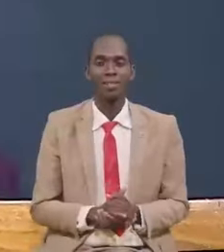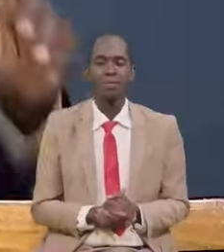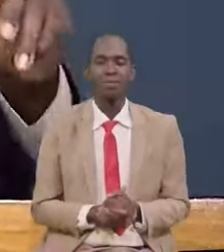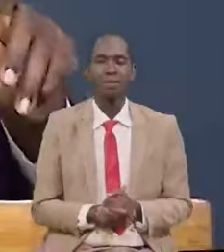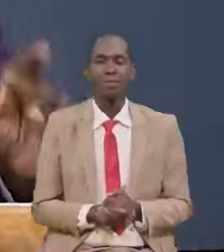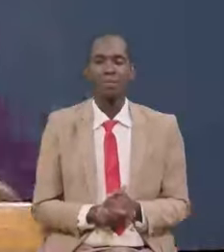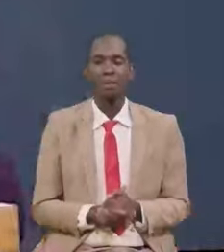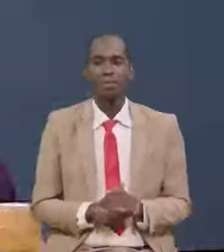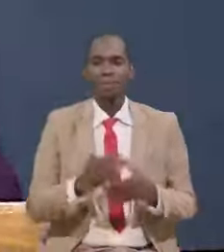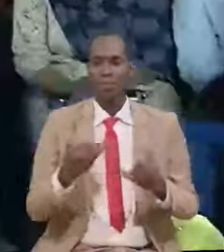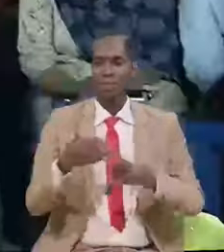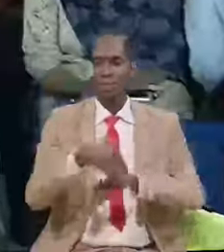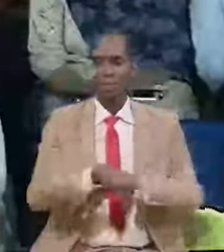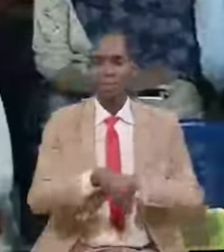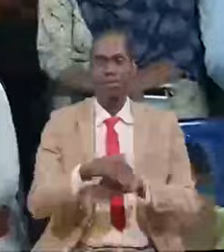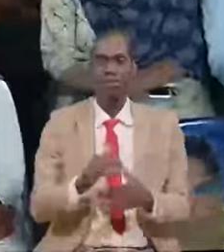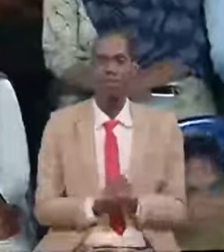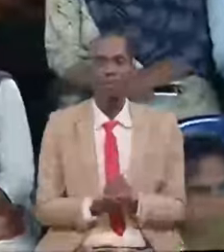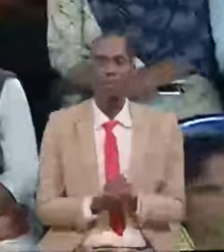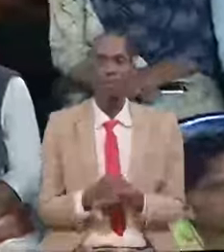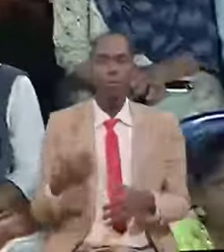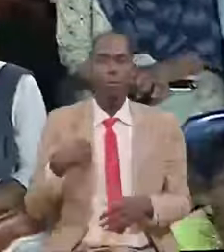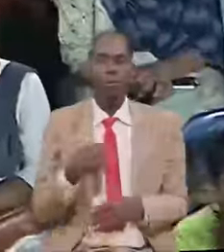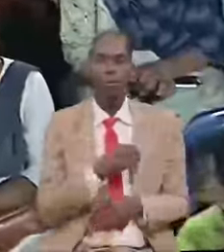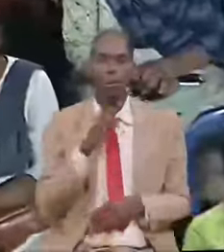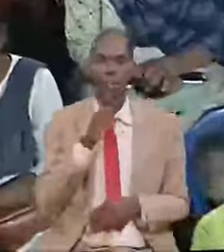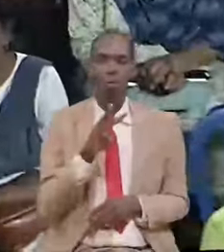Ce soir, nous considérons